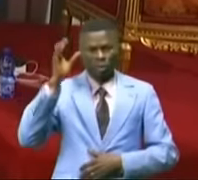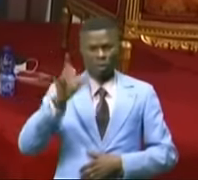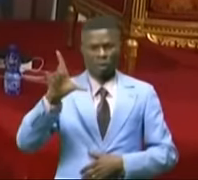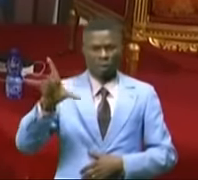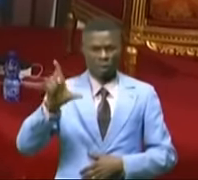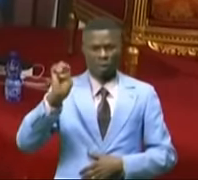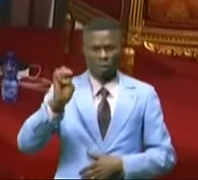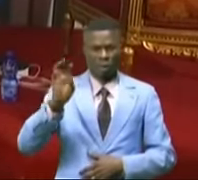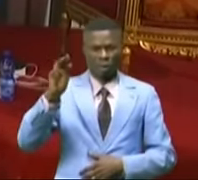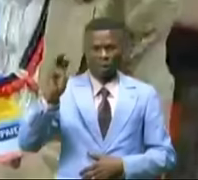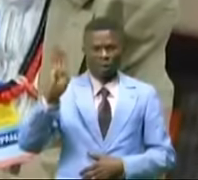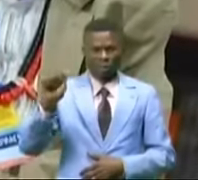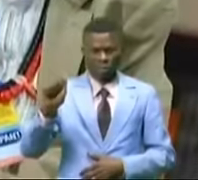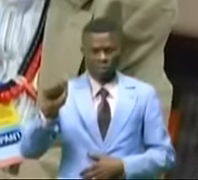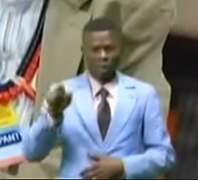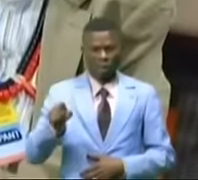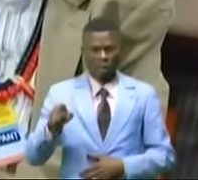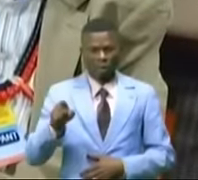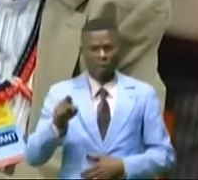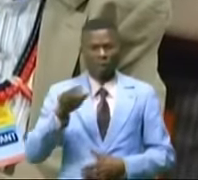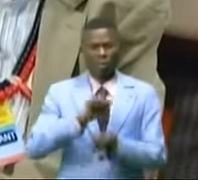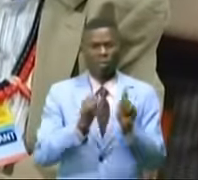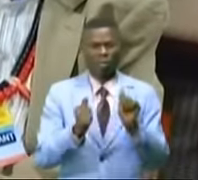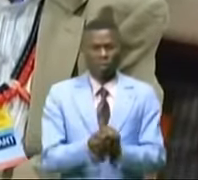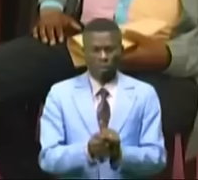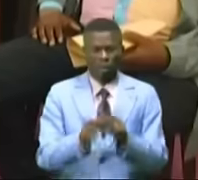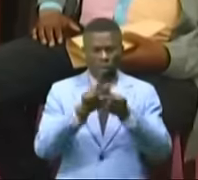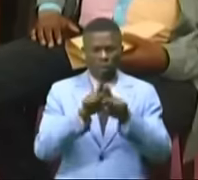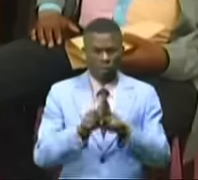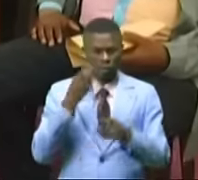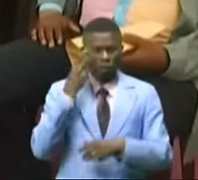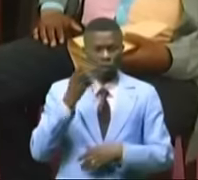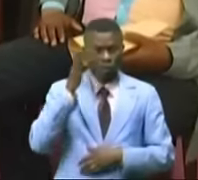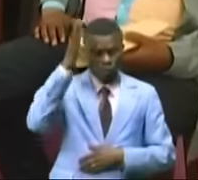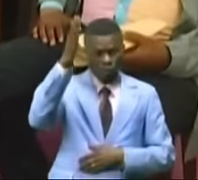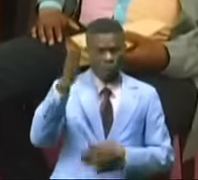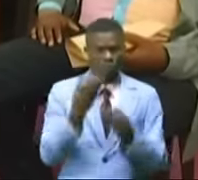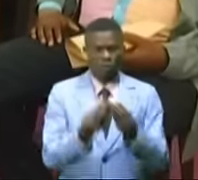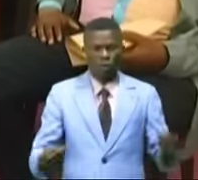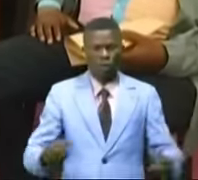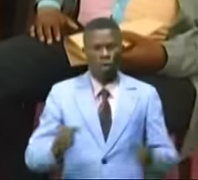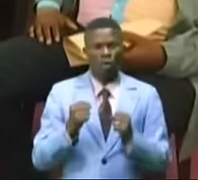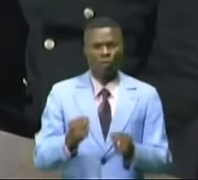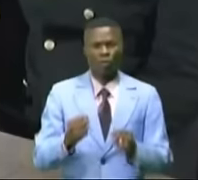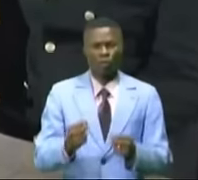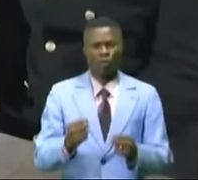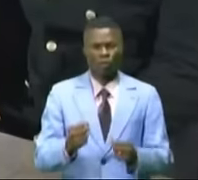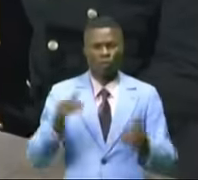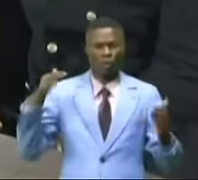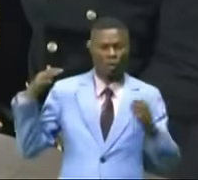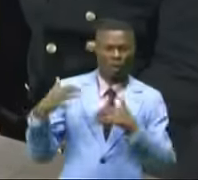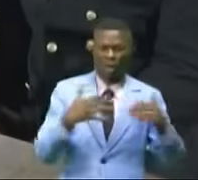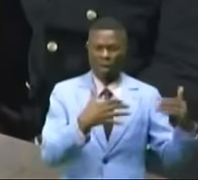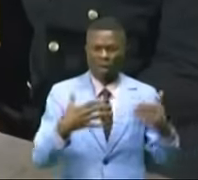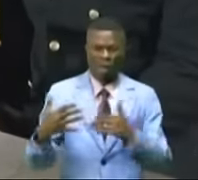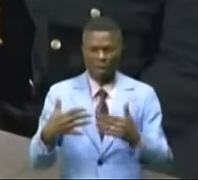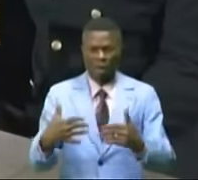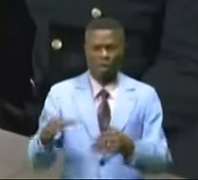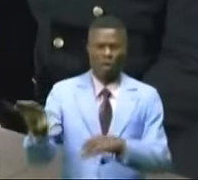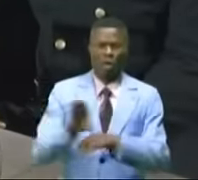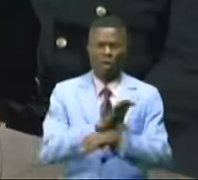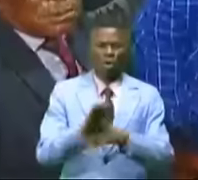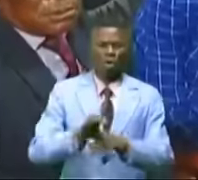Lembalemba Kelekatwa, sur les enjeux et perspectives pour une solution durable à l'agression et